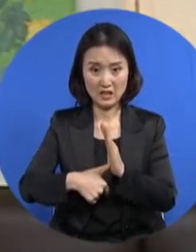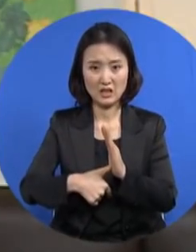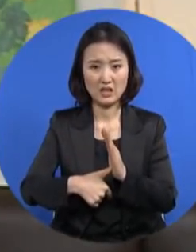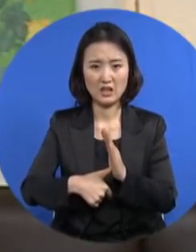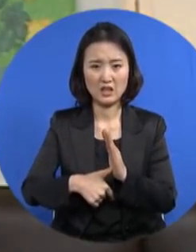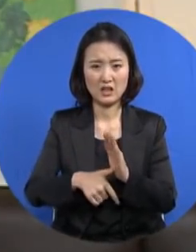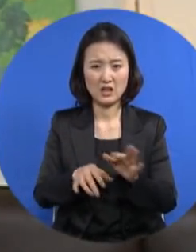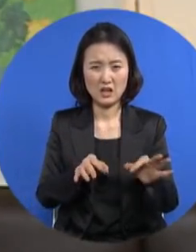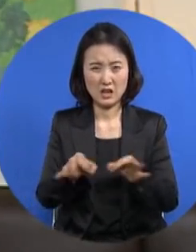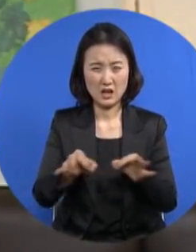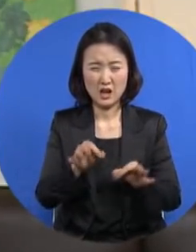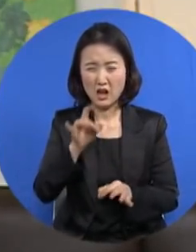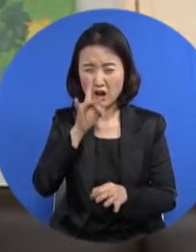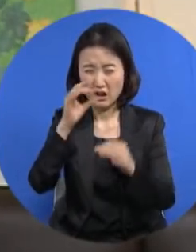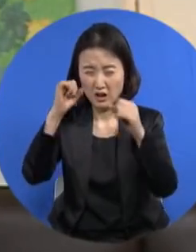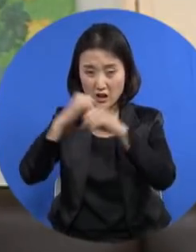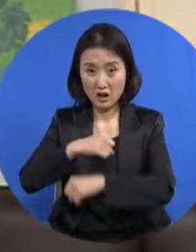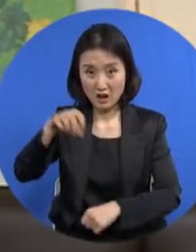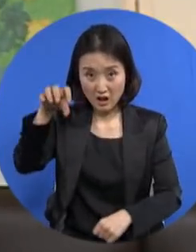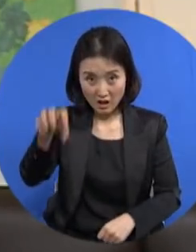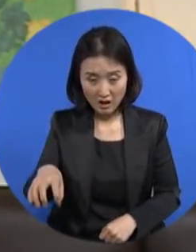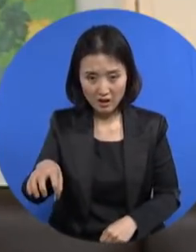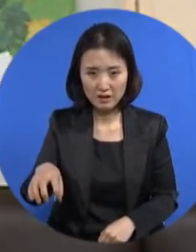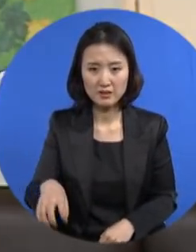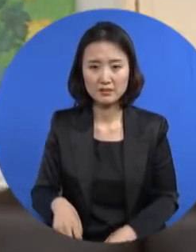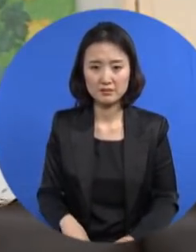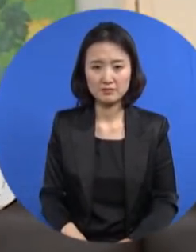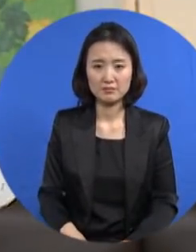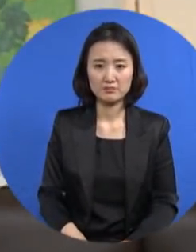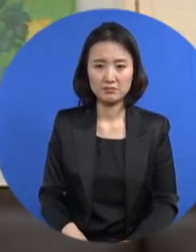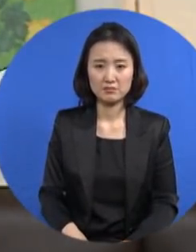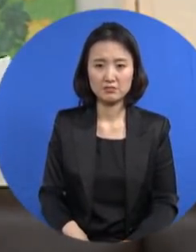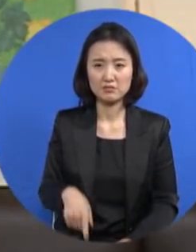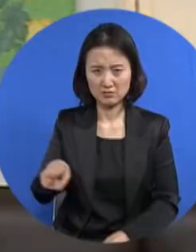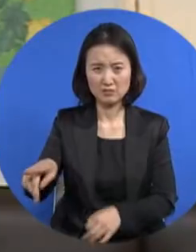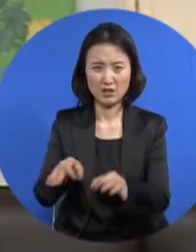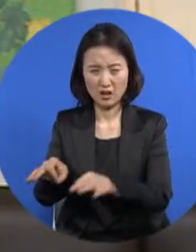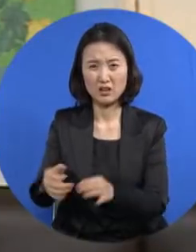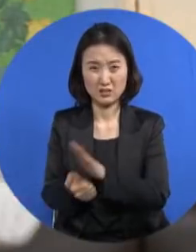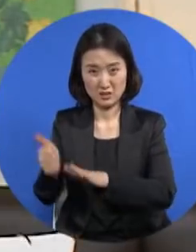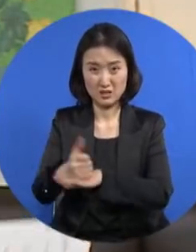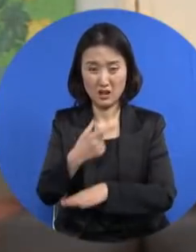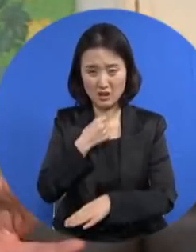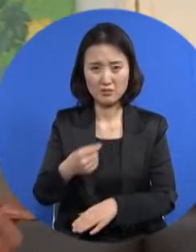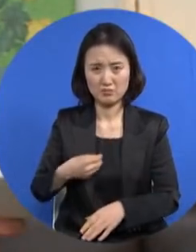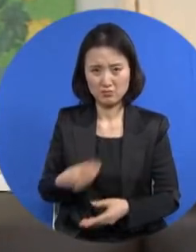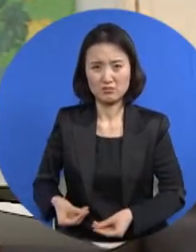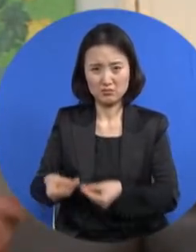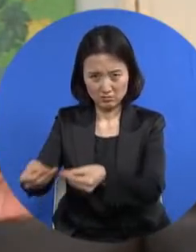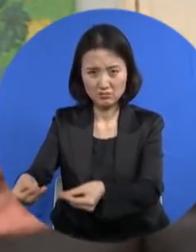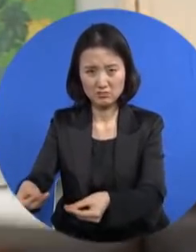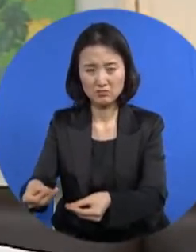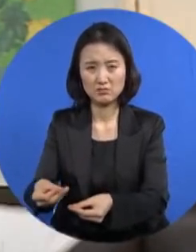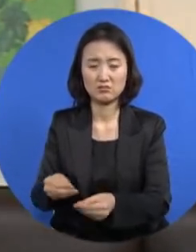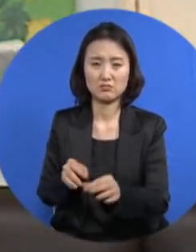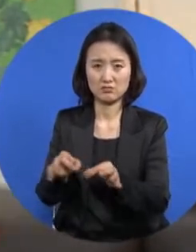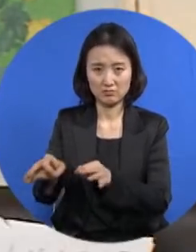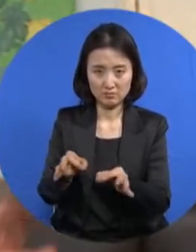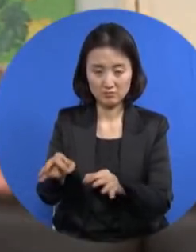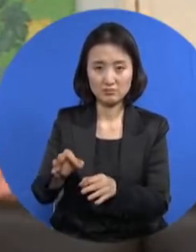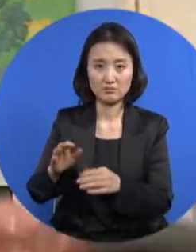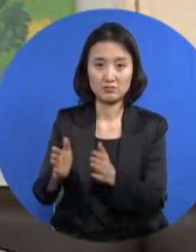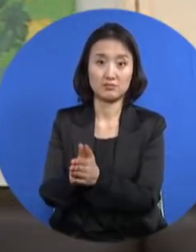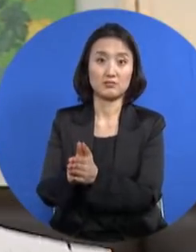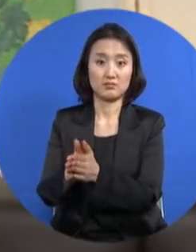되는 집이 있었는데요. 그 닭튀김을 팔면 장사가 잘 될 거라고 해서 레시피를 바꿔서 시작을 했는데 이제